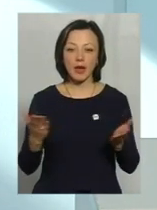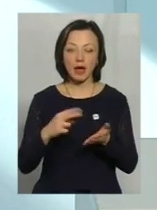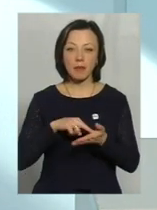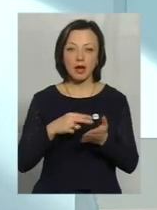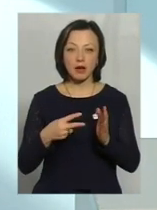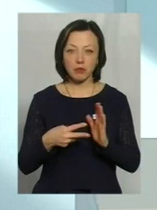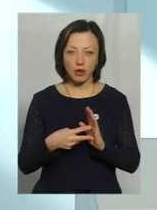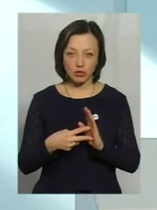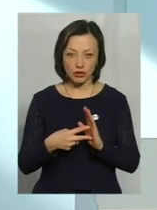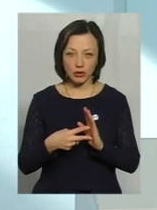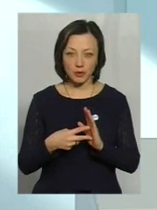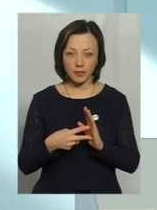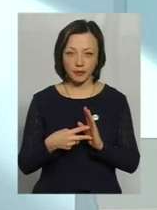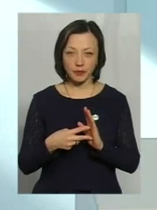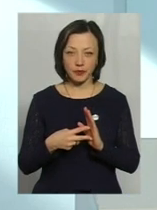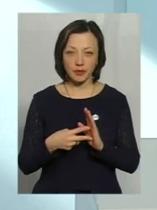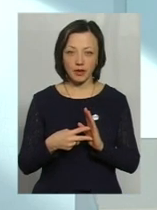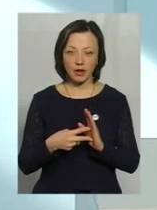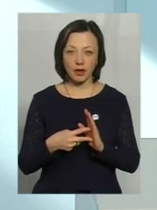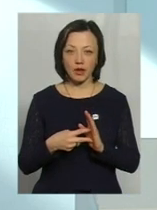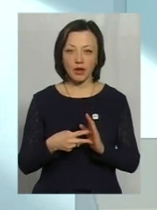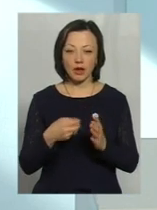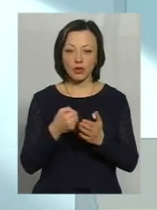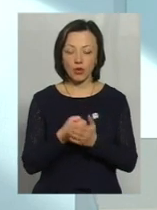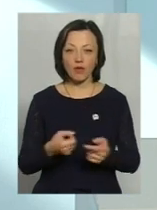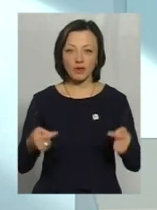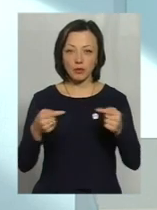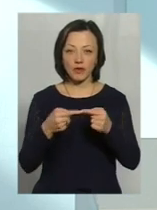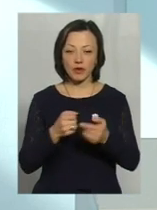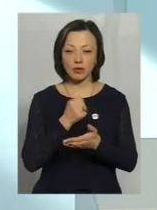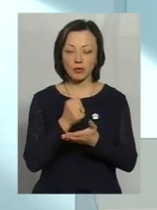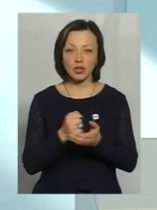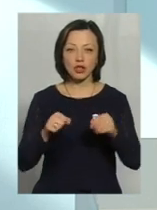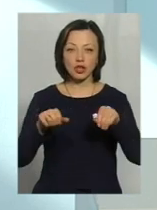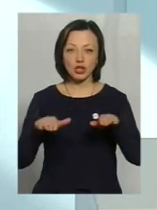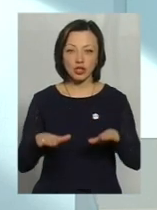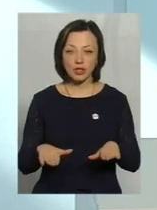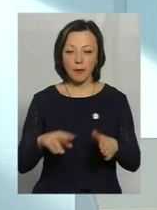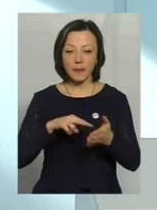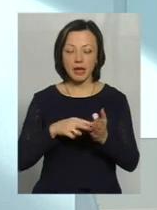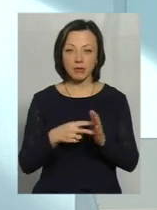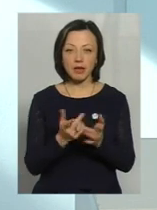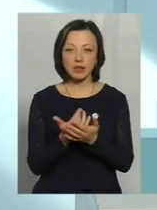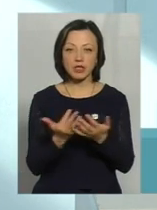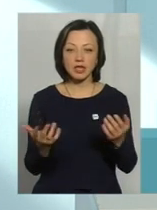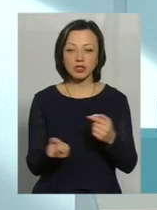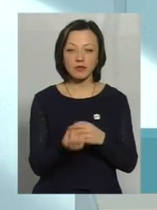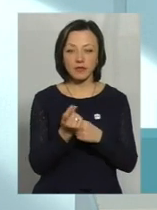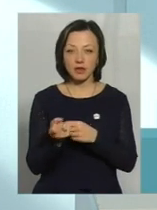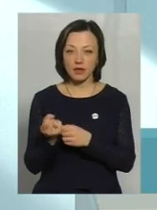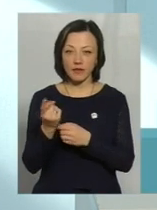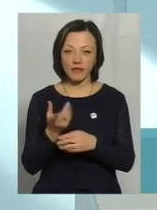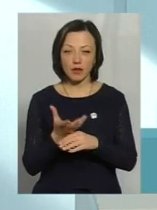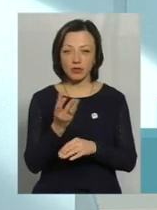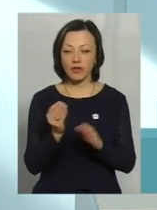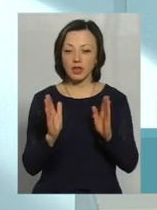передбачені до відповідно прийнятих рішення, передбачені різні джерела фінансування. Не лише